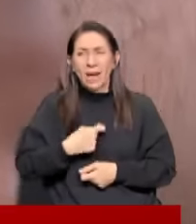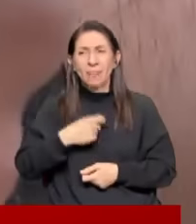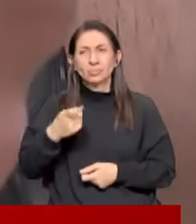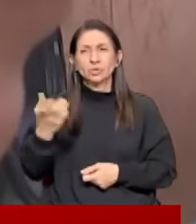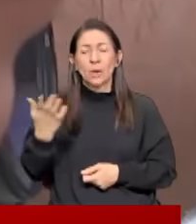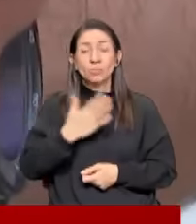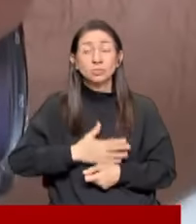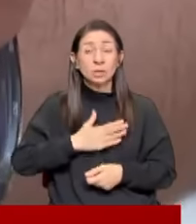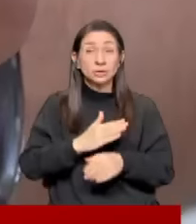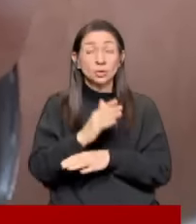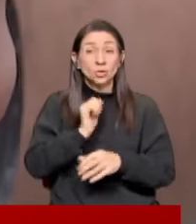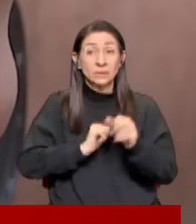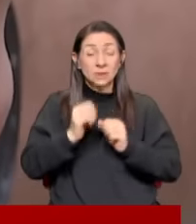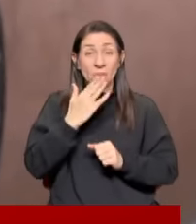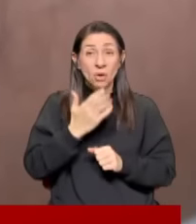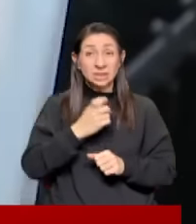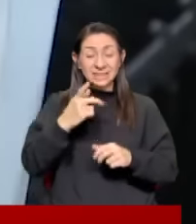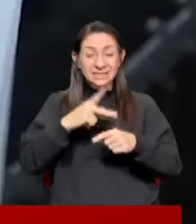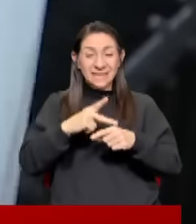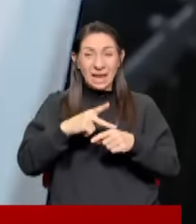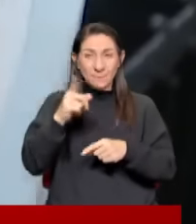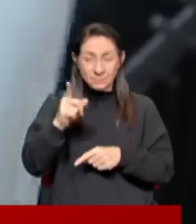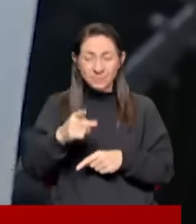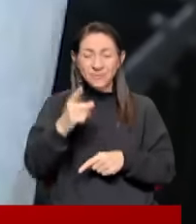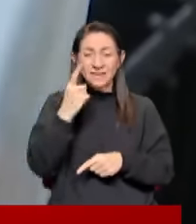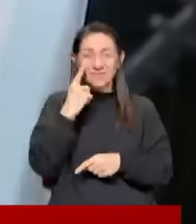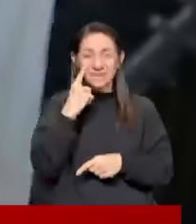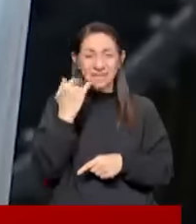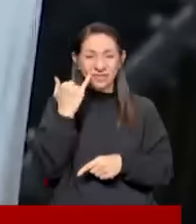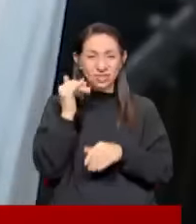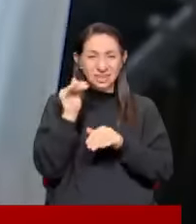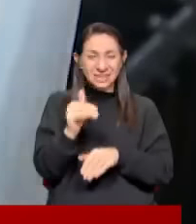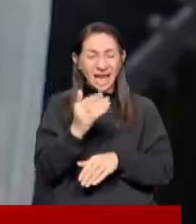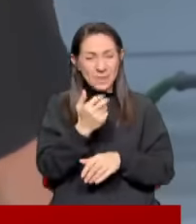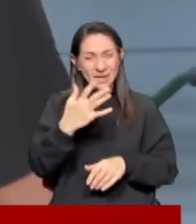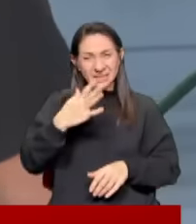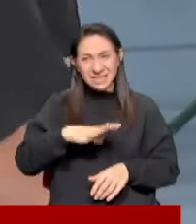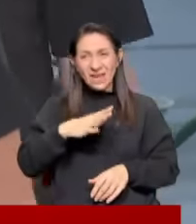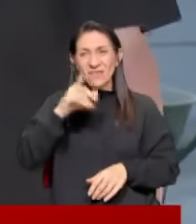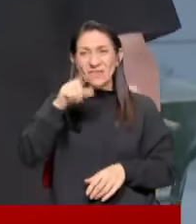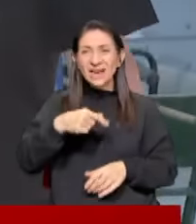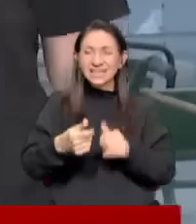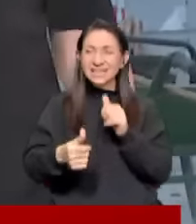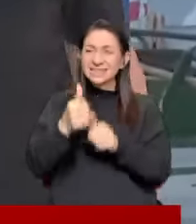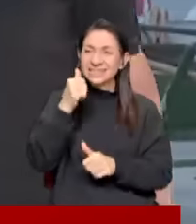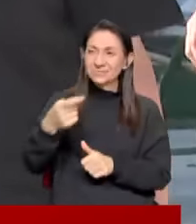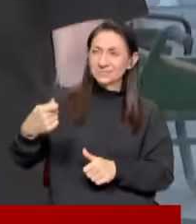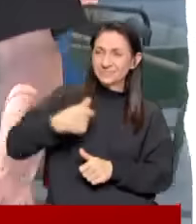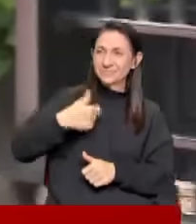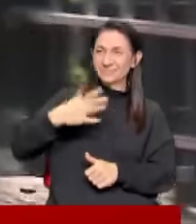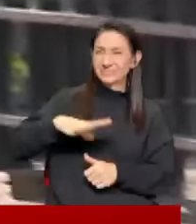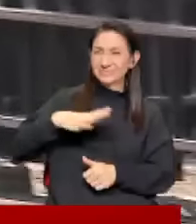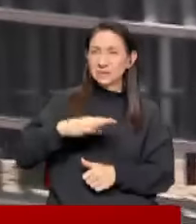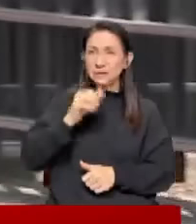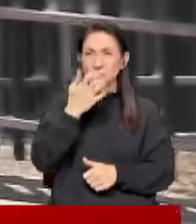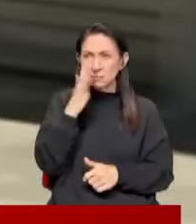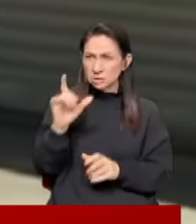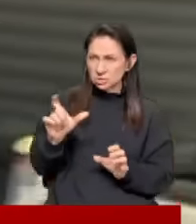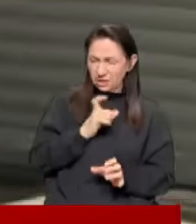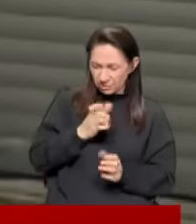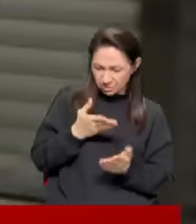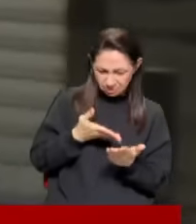bulmuşlar. Bursa'da yaşayan üniversite öğrencisi Zeynep Ö, devletin telefon desteğinden yararlanmak için vergi iadesi başvurusunda bulundu. Hiç beklemediği